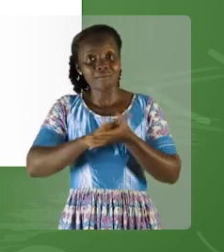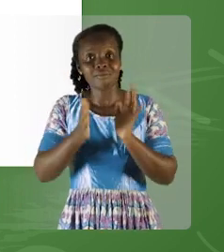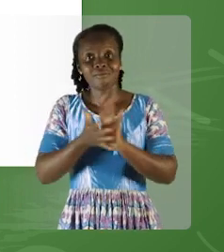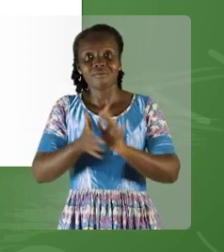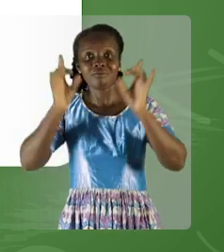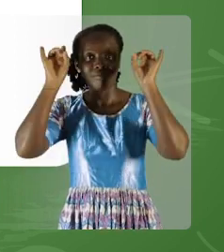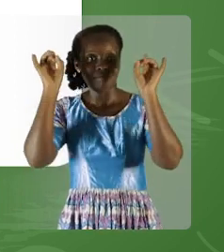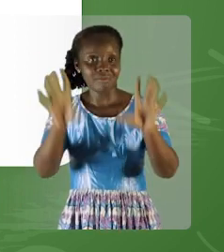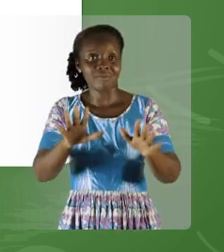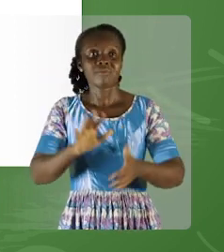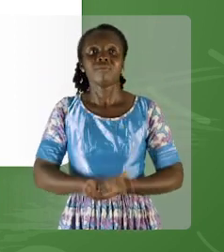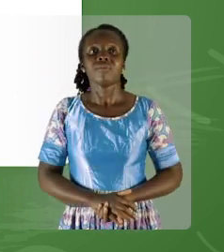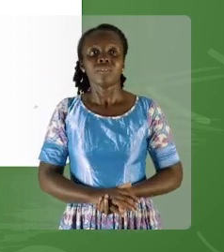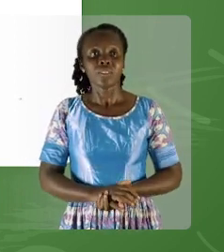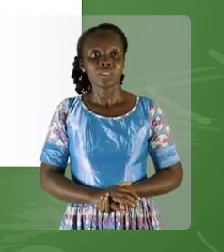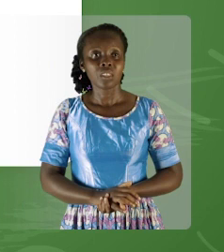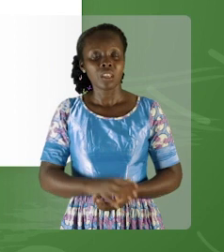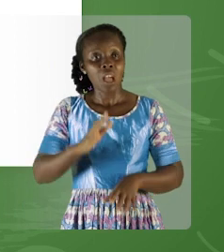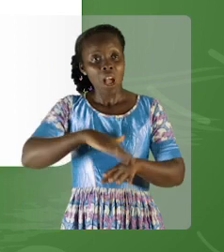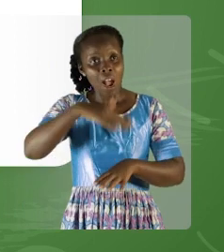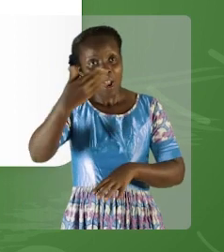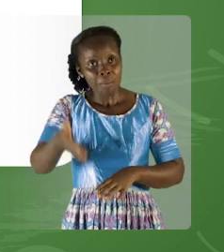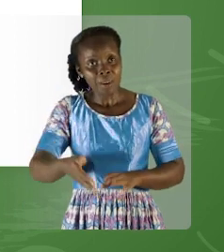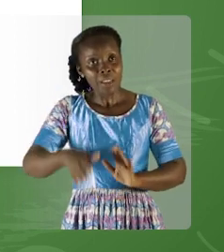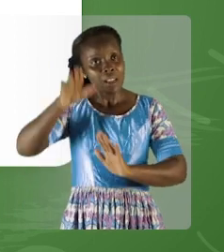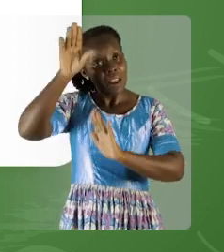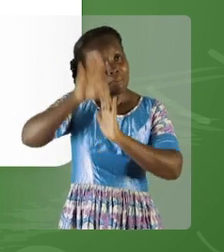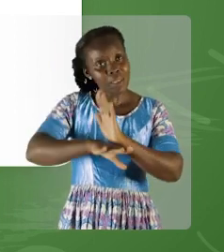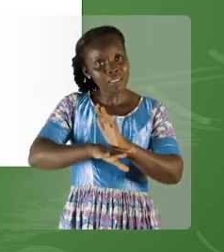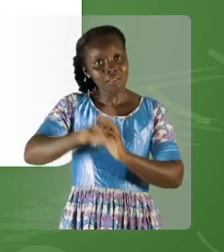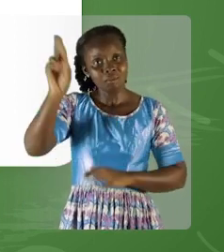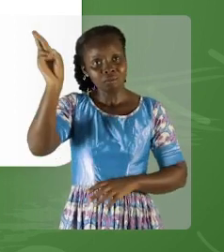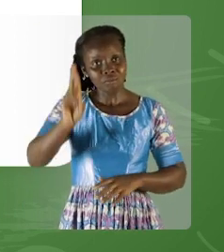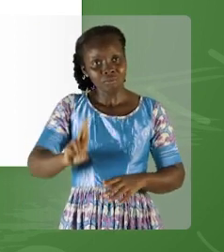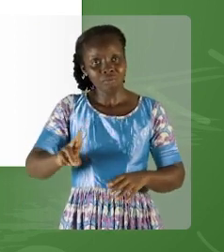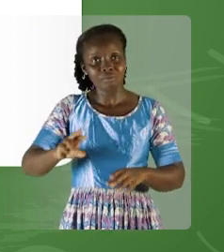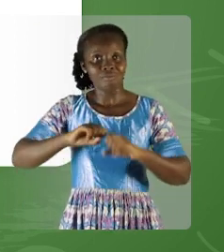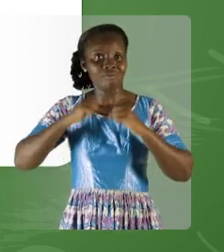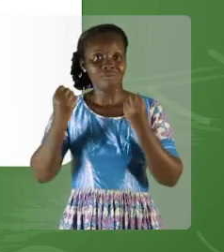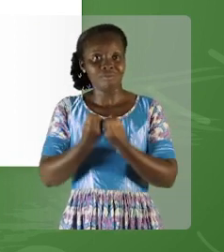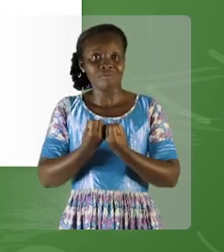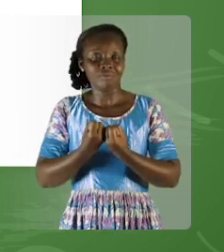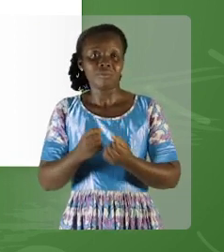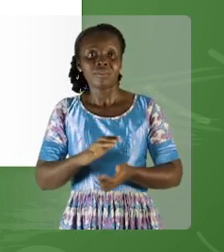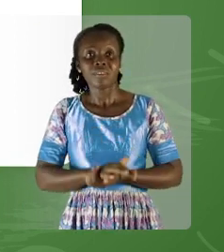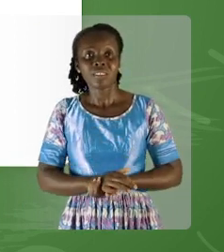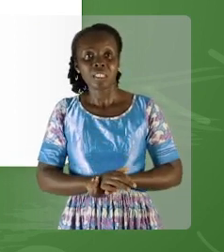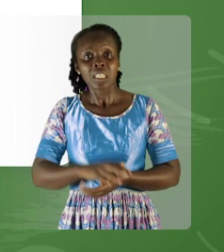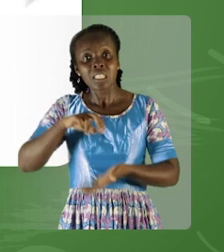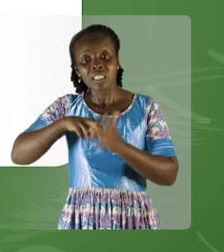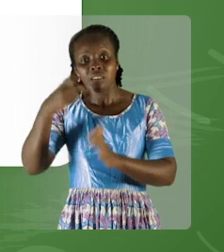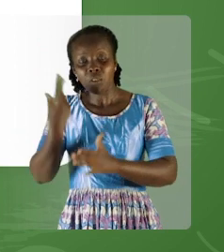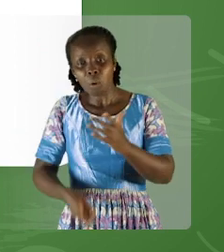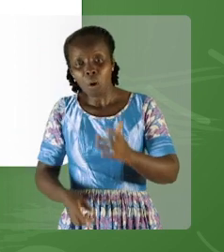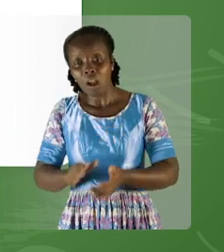grave. Il y a aussi la baisse de la productivité au niveau de la famille. Donc,